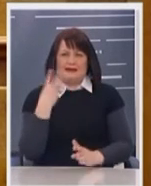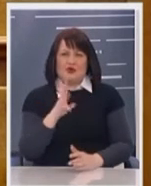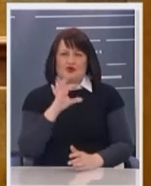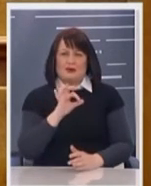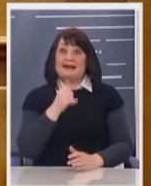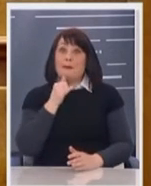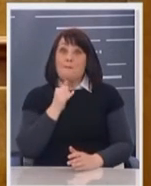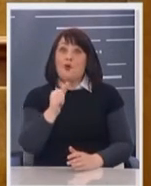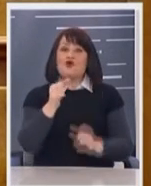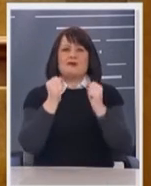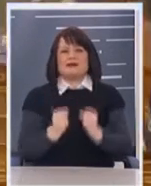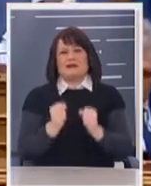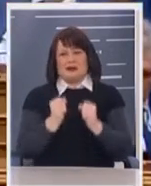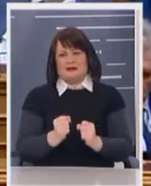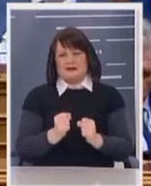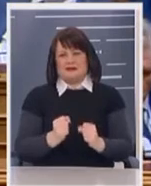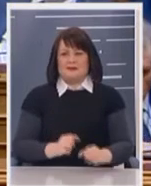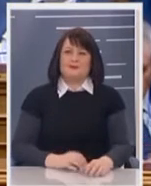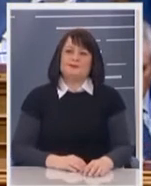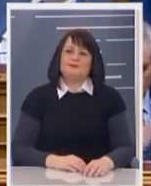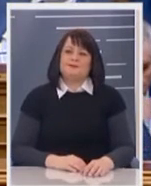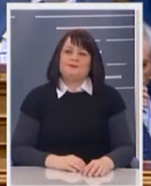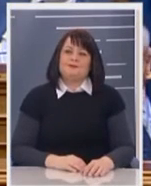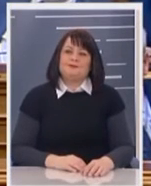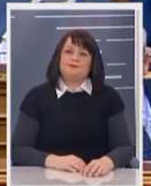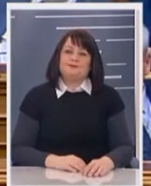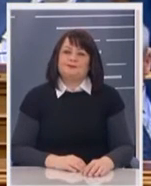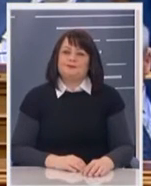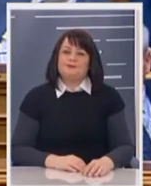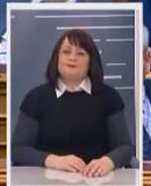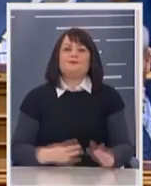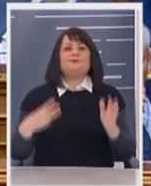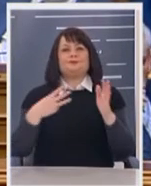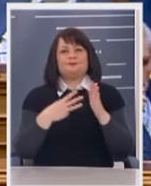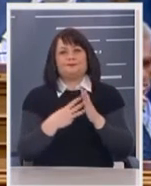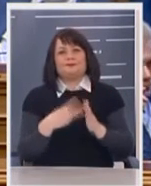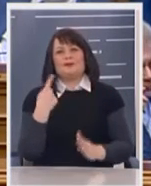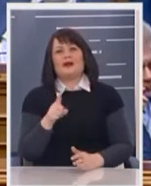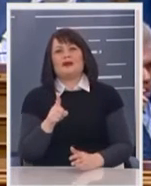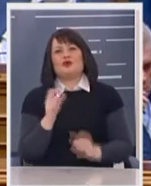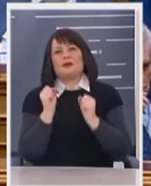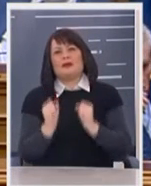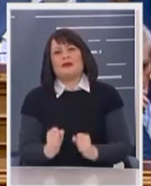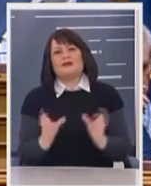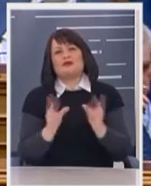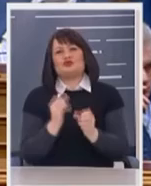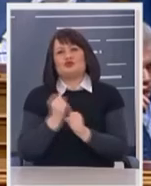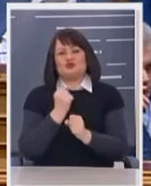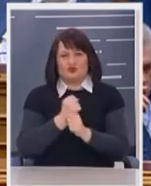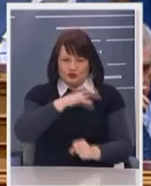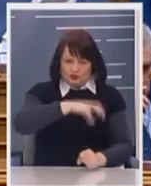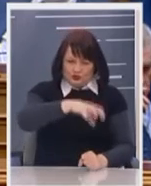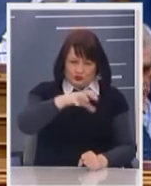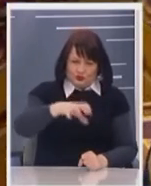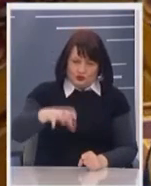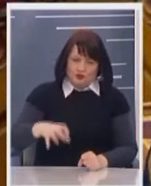2.350 μόνιμες, ενώ συμπληρώνονται οι 3.100 θέσεις εργαζομένων για τις τοπικές μονάδες υγείας.